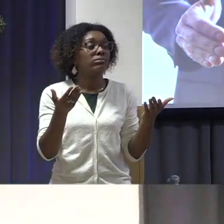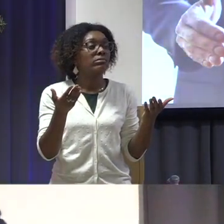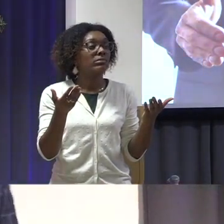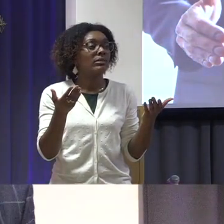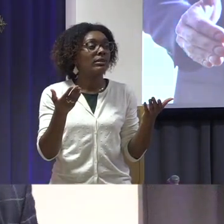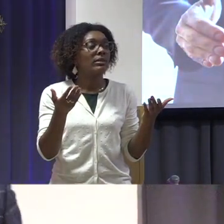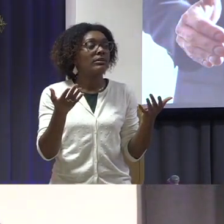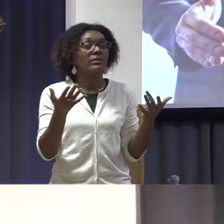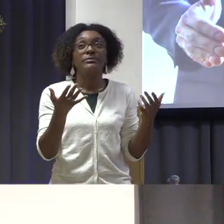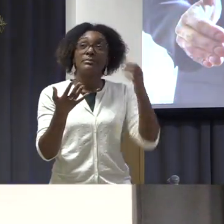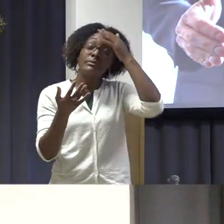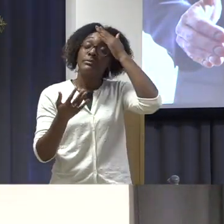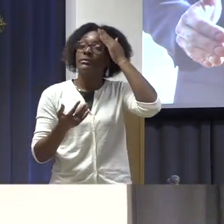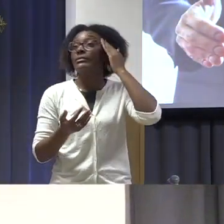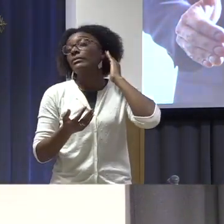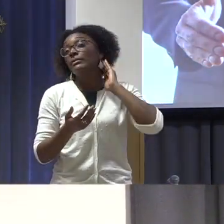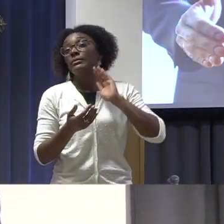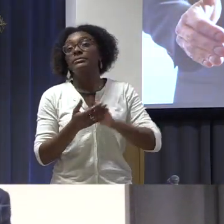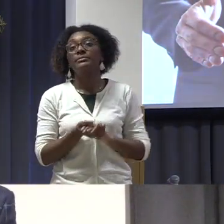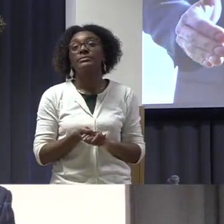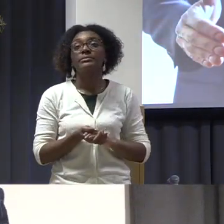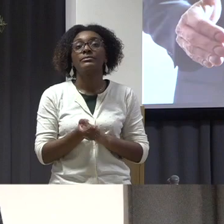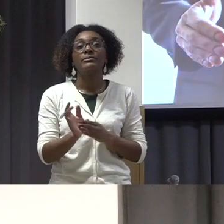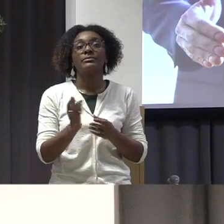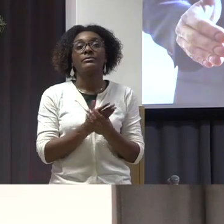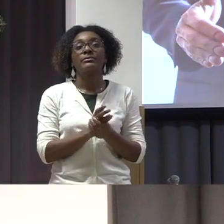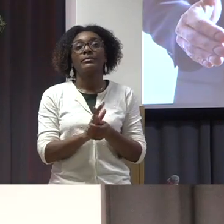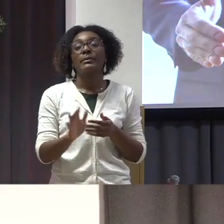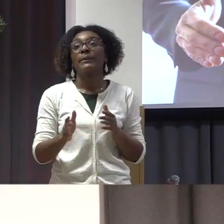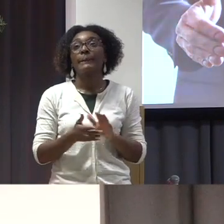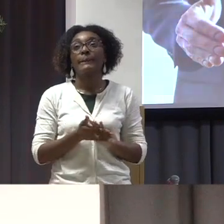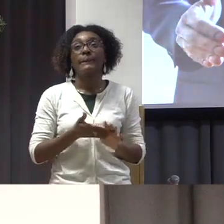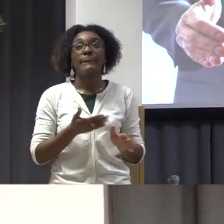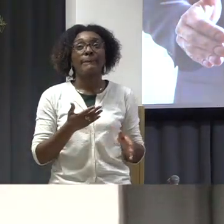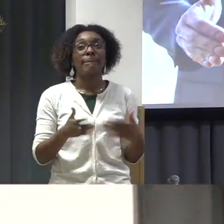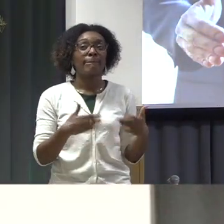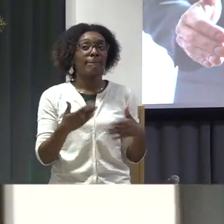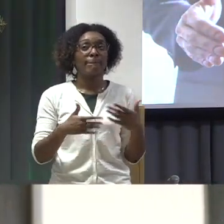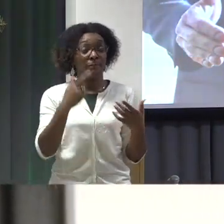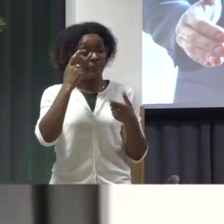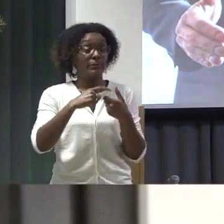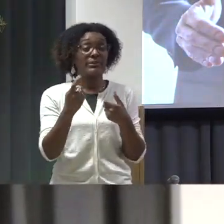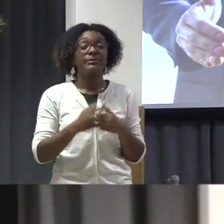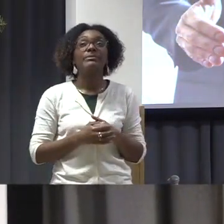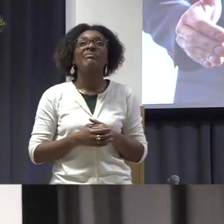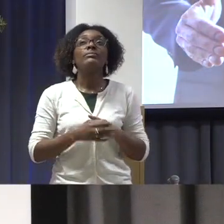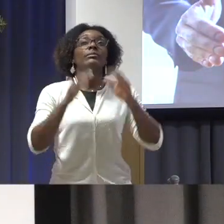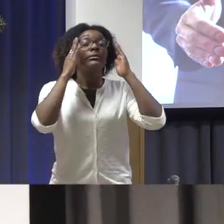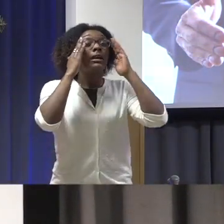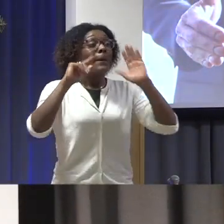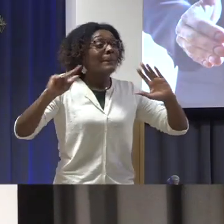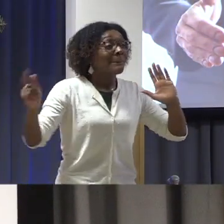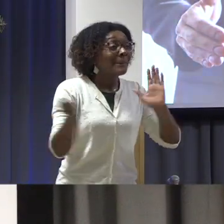ce que tu trouveras affaire car jetta lectorat en train de dire lorsque l'onction du saint-esprit